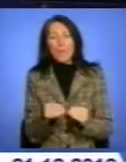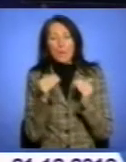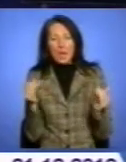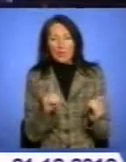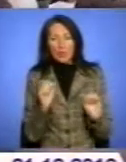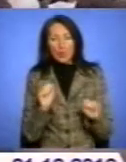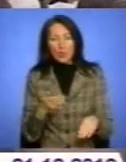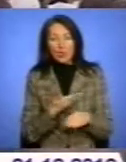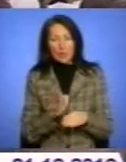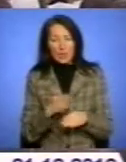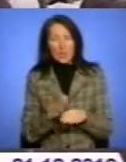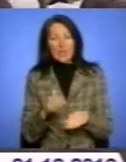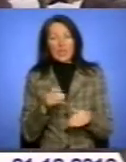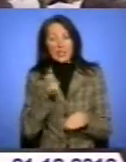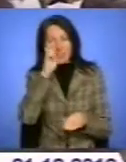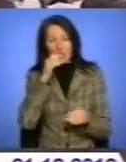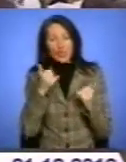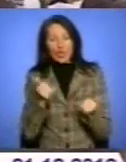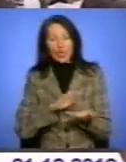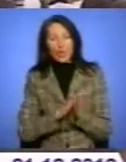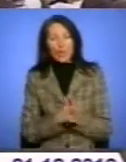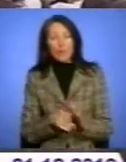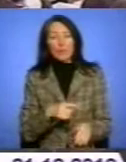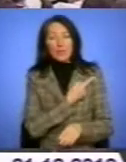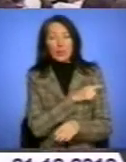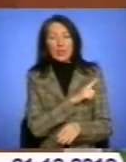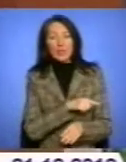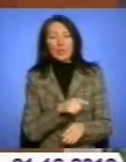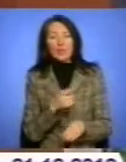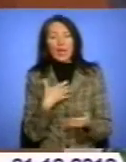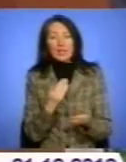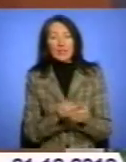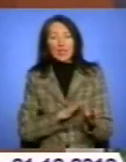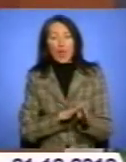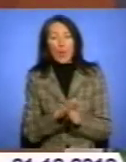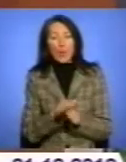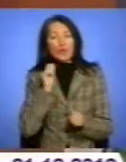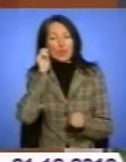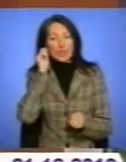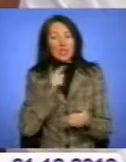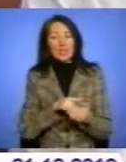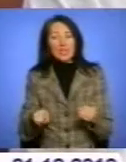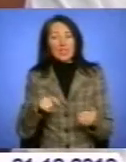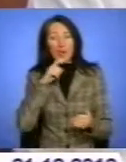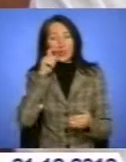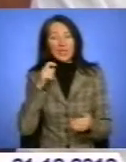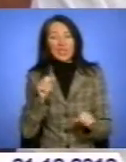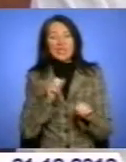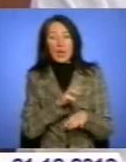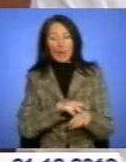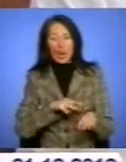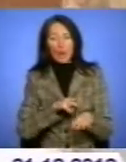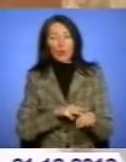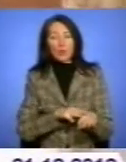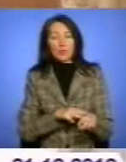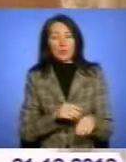умовах. Медична система, створена за радянськими принципами, давно себе віджила. Нині, вважає прем'єр-міністр, необхідно продовжувати реформи